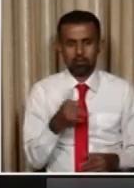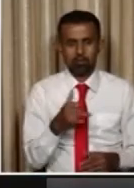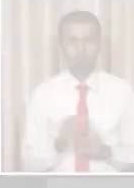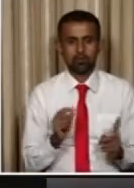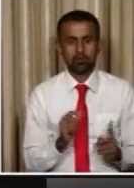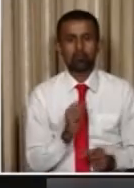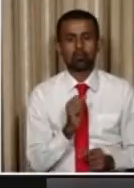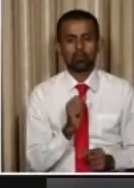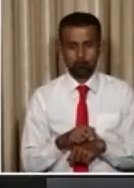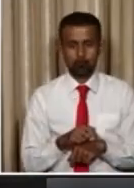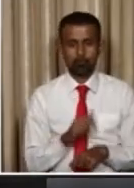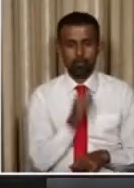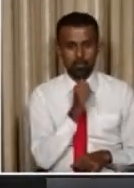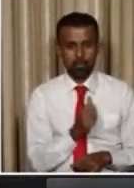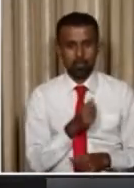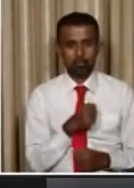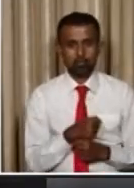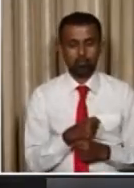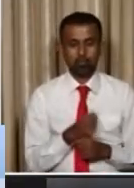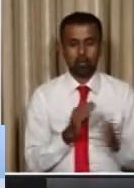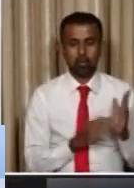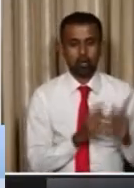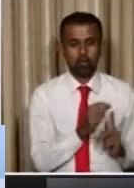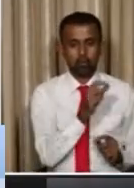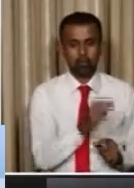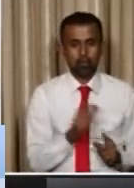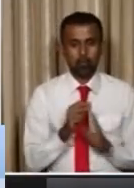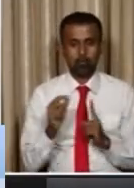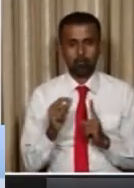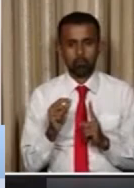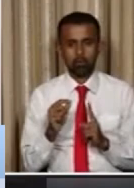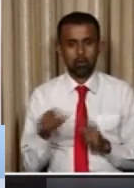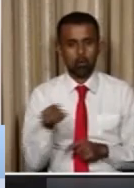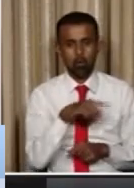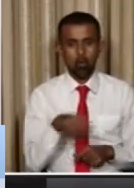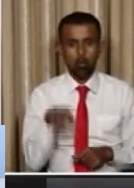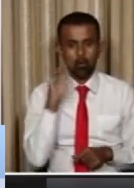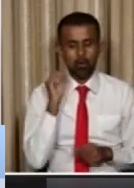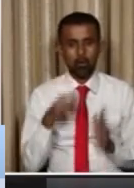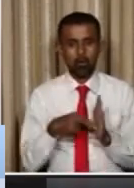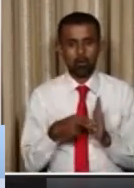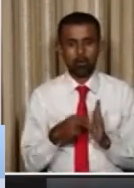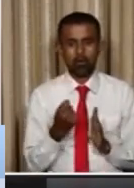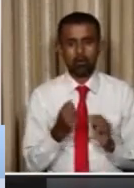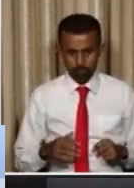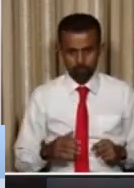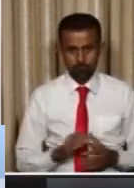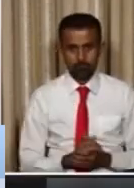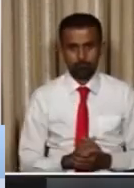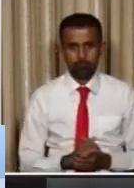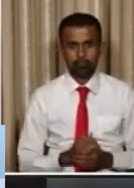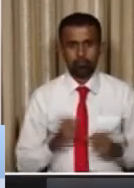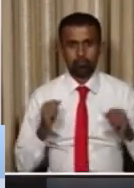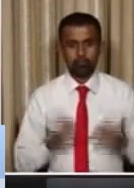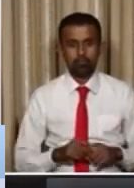පිපිරීම් දෙදරීම් වුණොත් ඡන්ද කල් දාන්න කියලා. ආණ්ඩුපක්ෂයේ ඇමතිවරුත් ආණ්ඩුපක්ෂයේ මන්ත්‍රීවරුත් කවුරුත් පිළිගන්නවා රට ආර්ථික වශයෙන් බංකොලොත් තත්ත්වයට පත් වෙලා ඒ